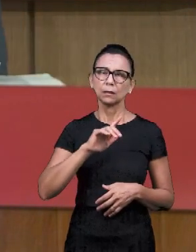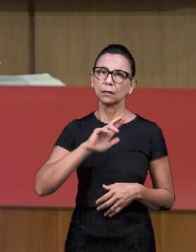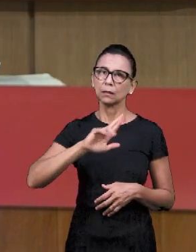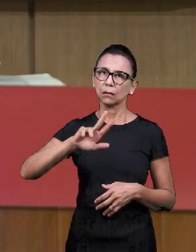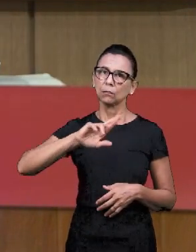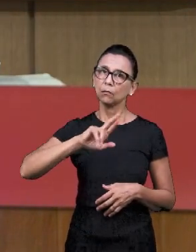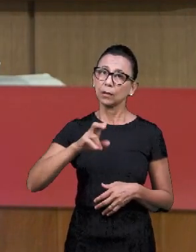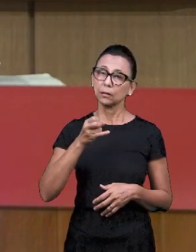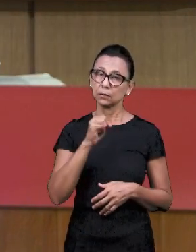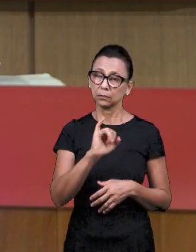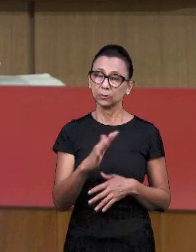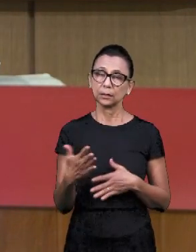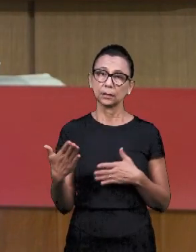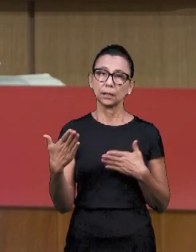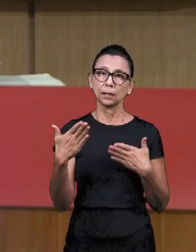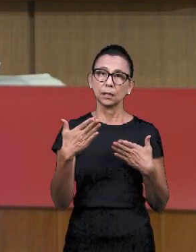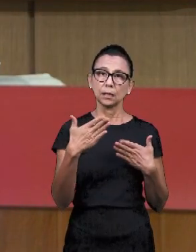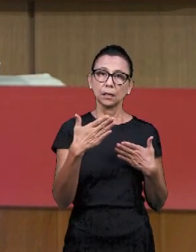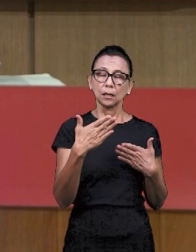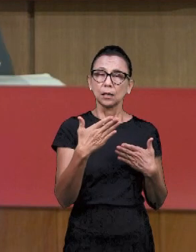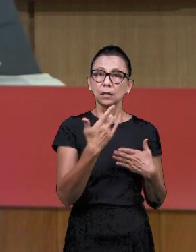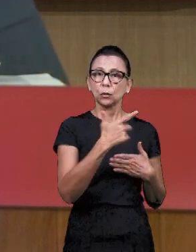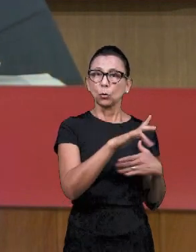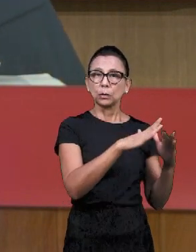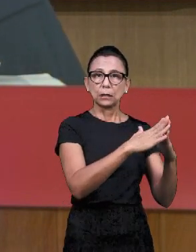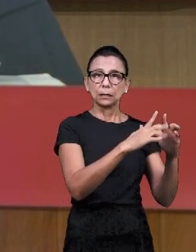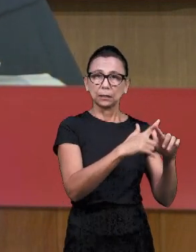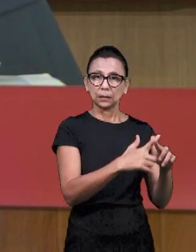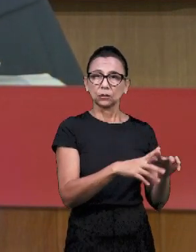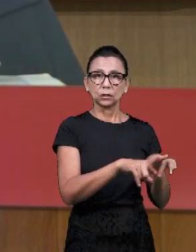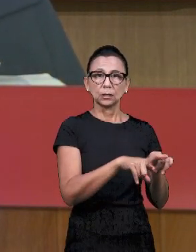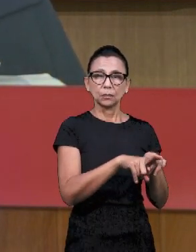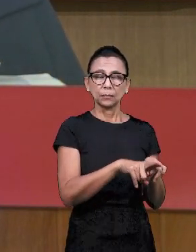там, где есть обида, где есть зависть, где